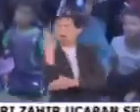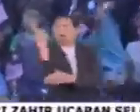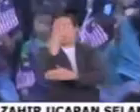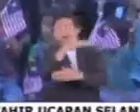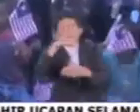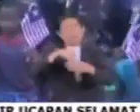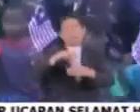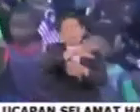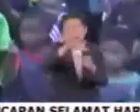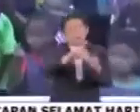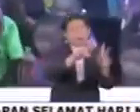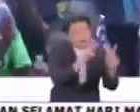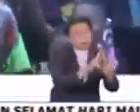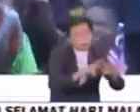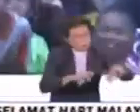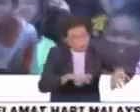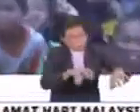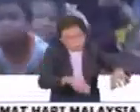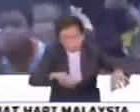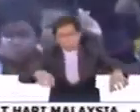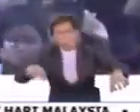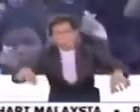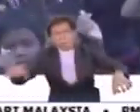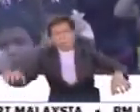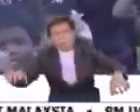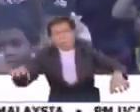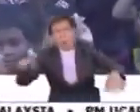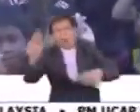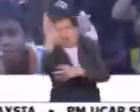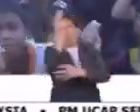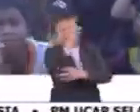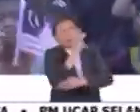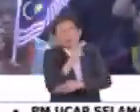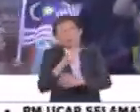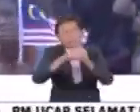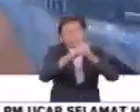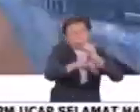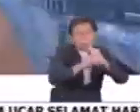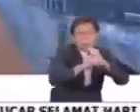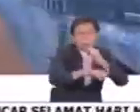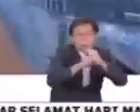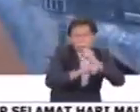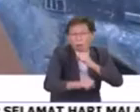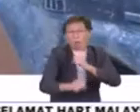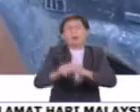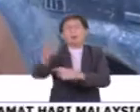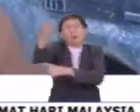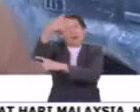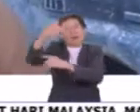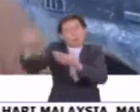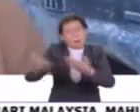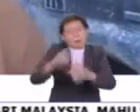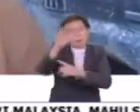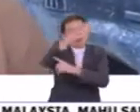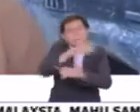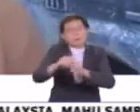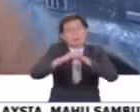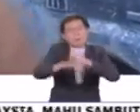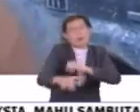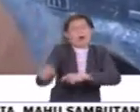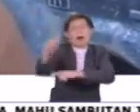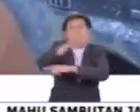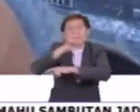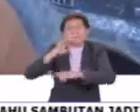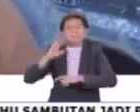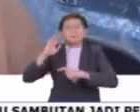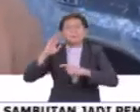pos-pos pendalaman dengan membawa jalur gemilang dan mempromosikan Hari Kemerdekaan dan Hari Kebangsaan. Dan insyaAllah ianya